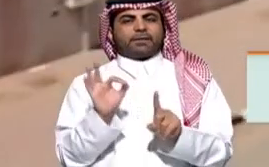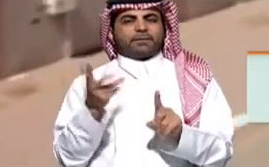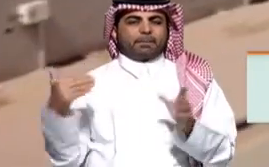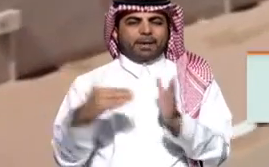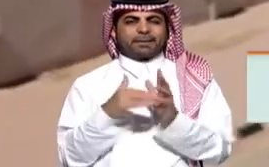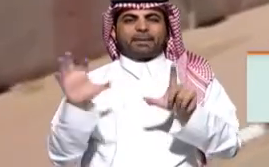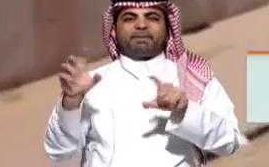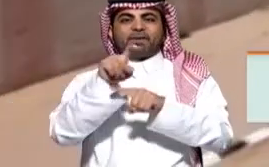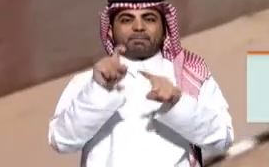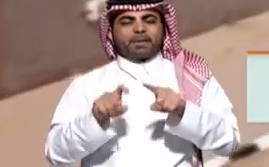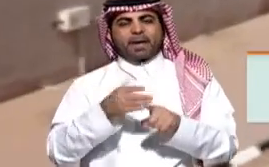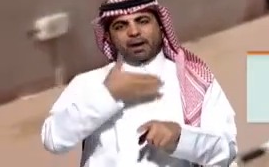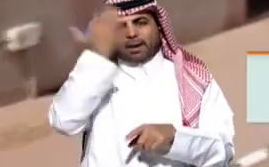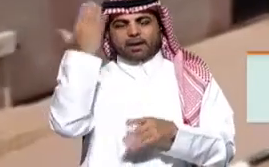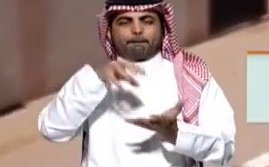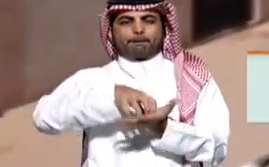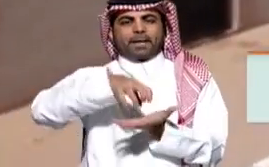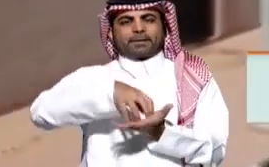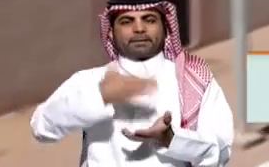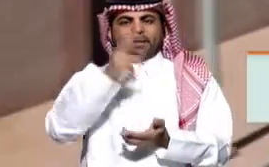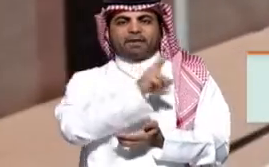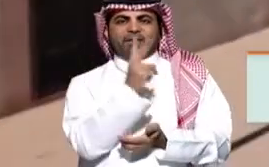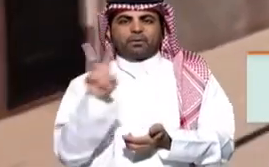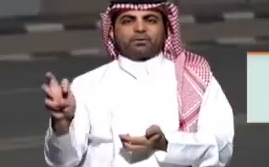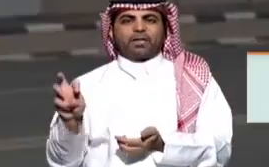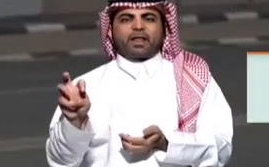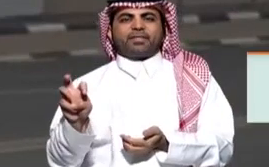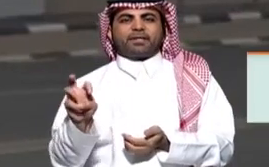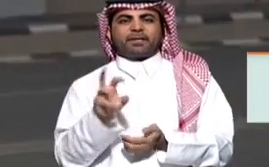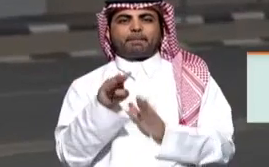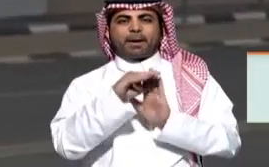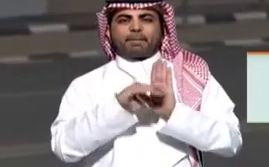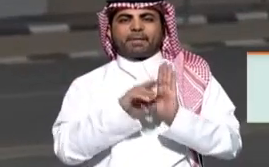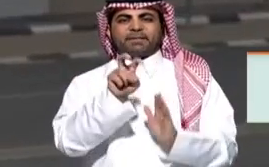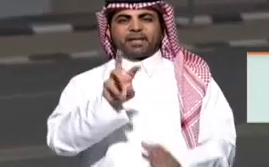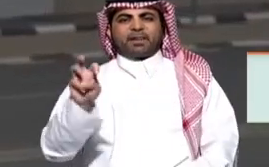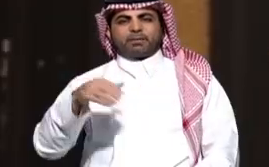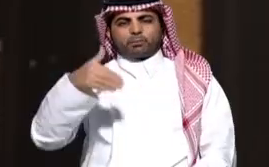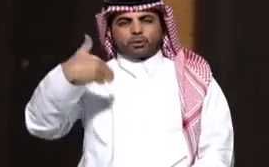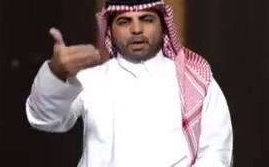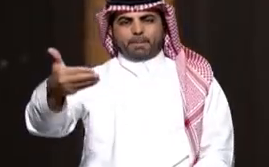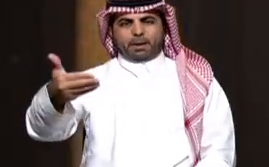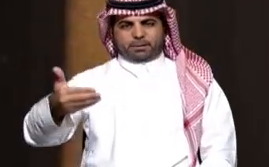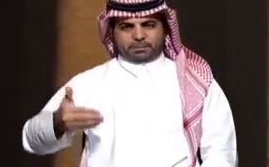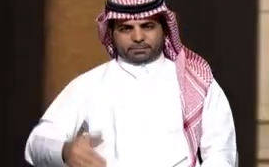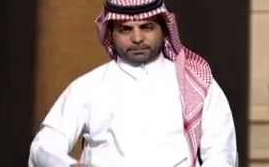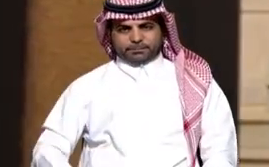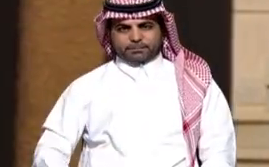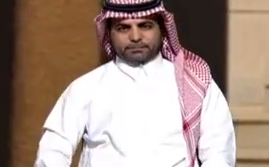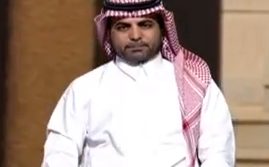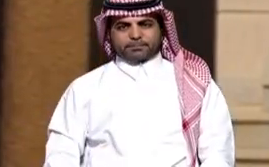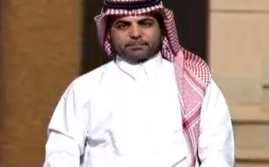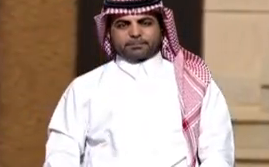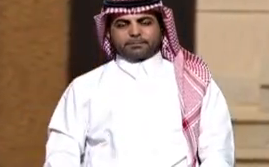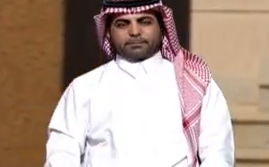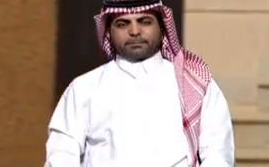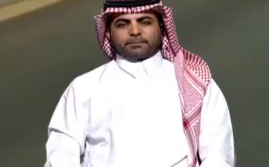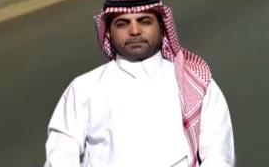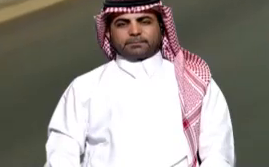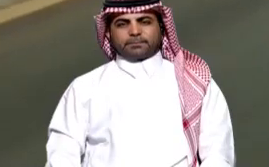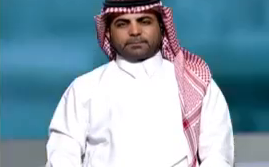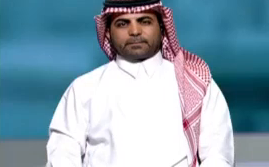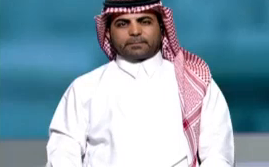عام 2030 وفقا لمستهدفات برنامج أحد برامج رؤية المملكة 2030.